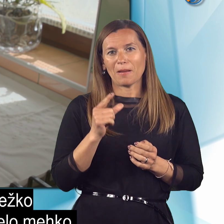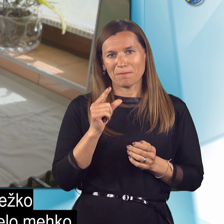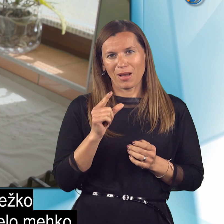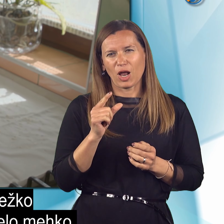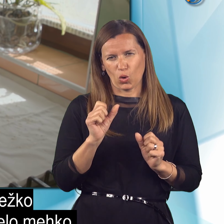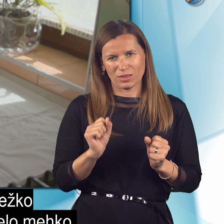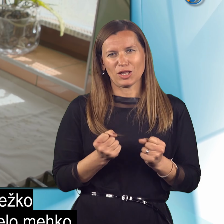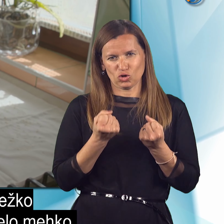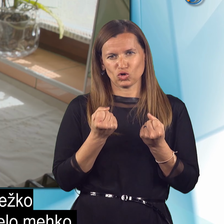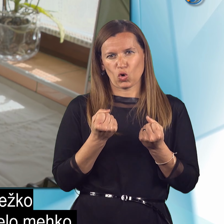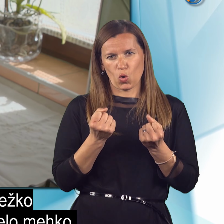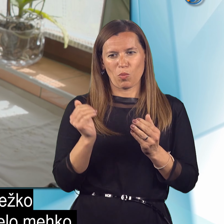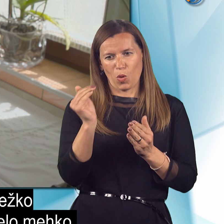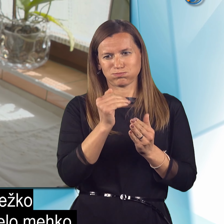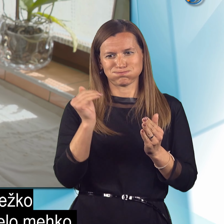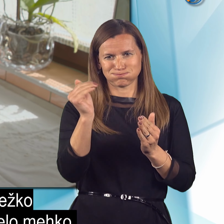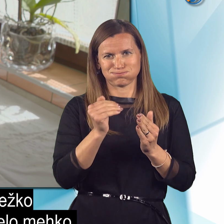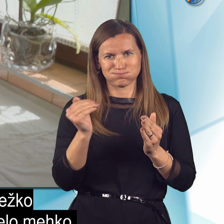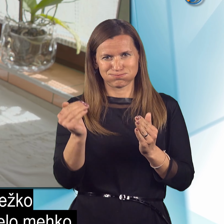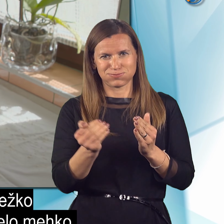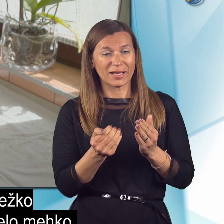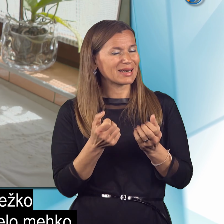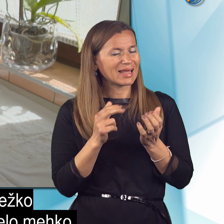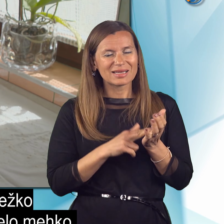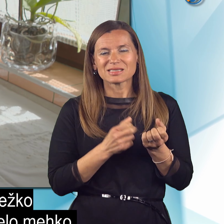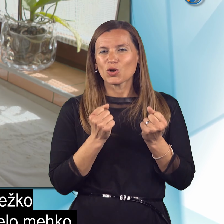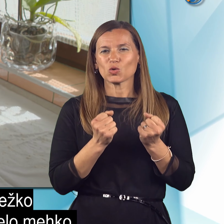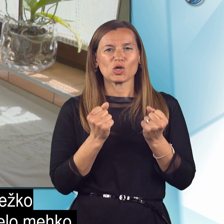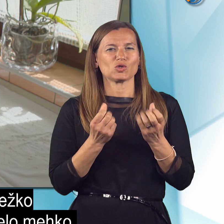Malo ga bo težko dobiti ven, ker je res mehko.